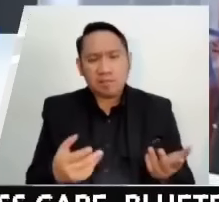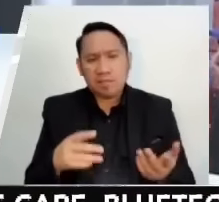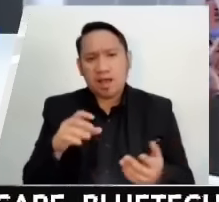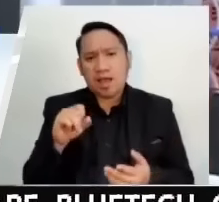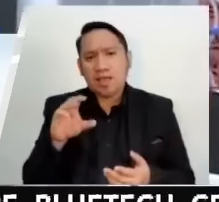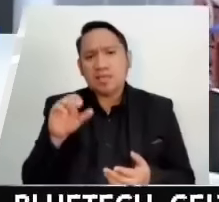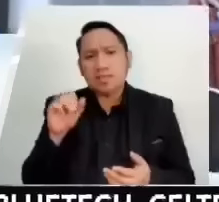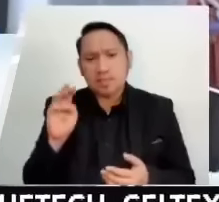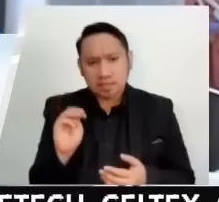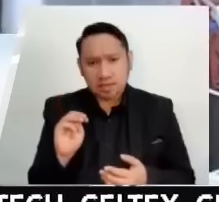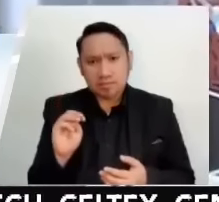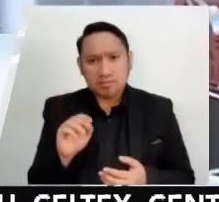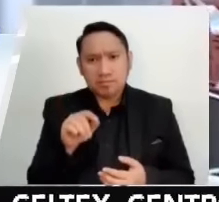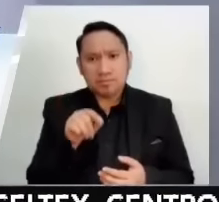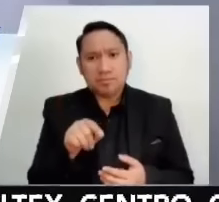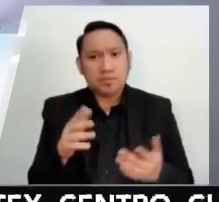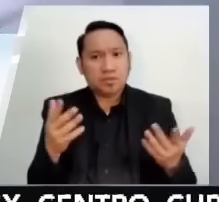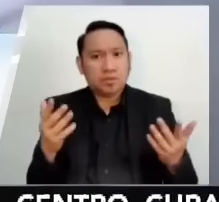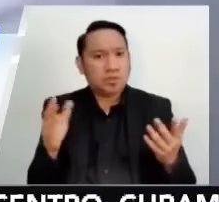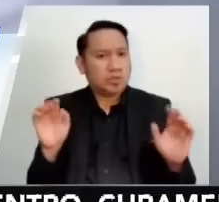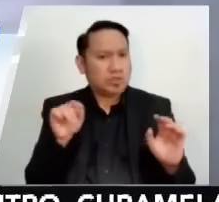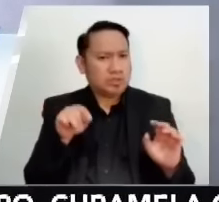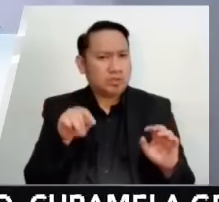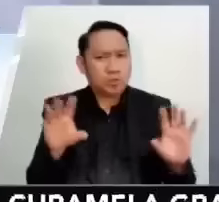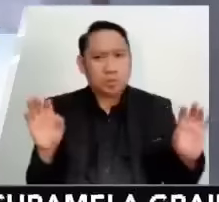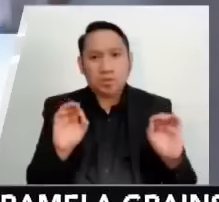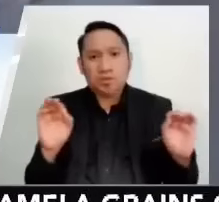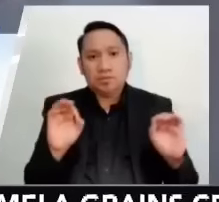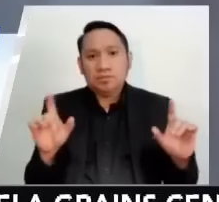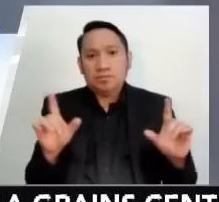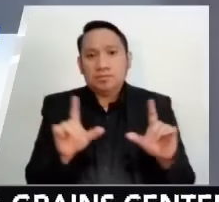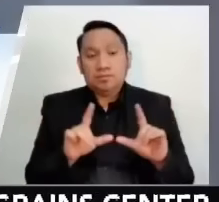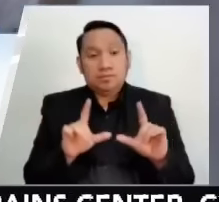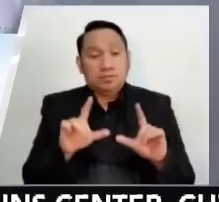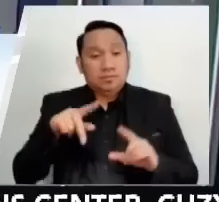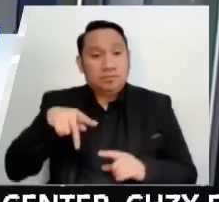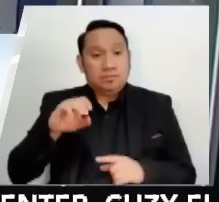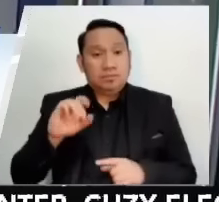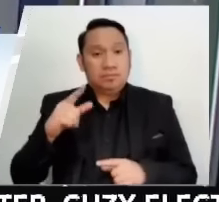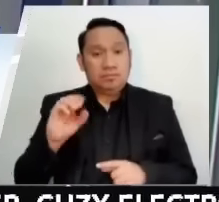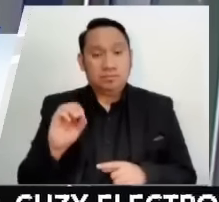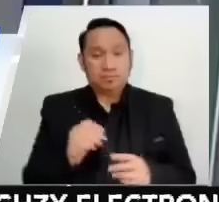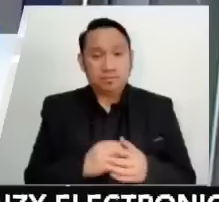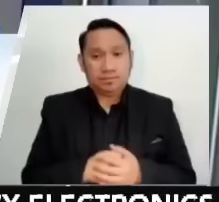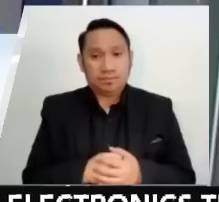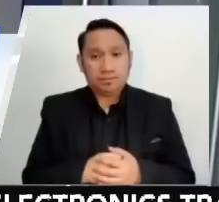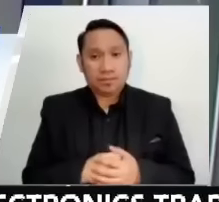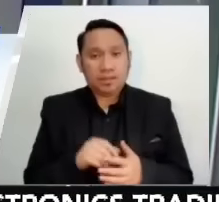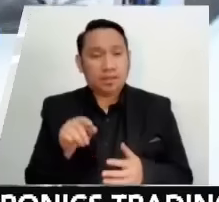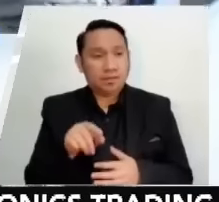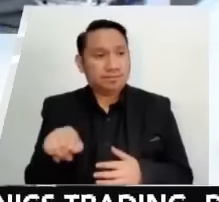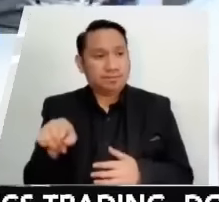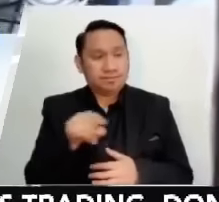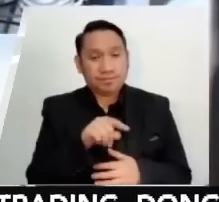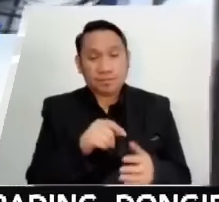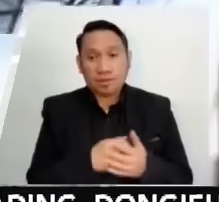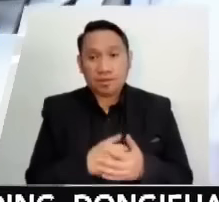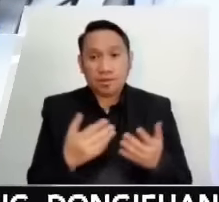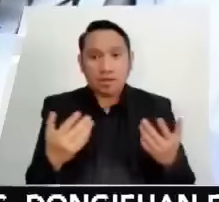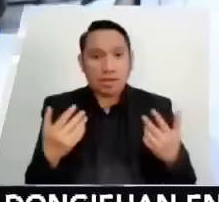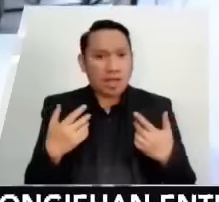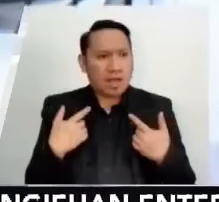isa raw hindi lisensyadong Pogo ayon sa Philippine amusement and gaming Corporation of PAGCOR Karaniwan daw crypto investment Camp